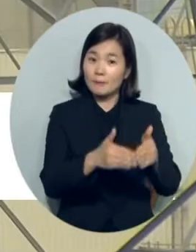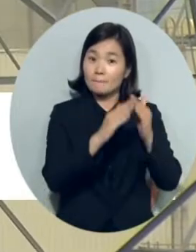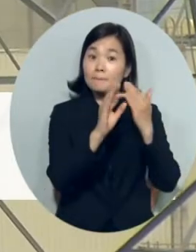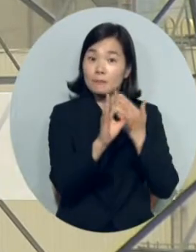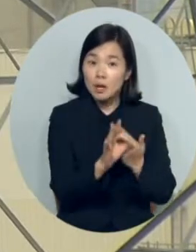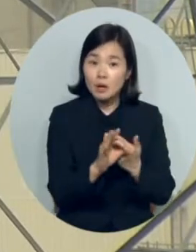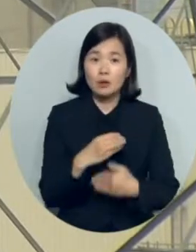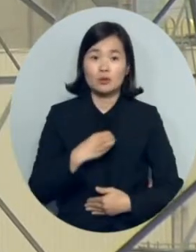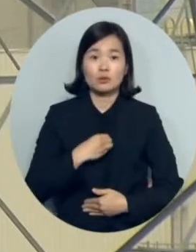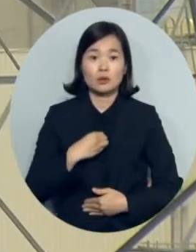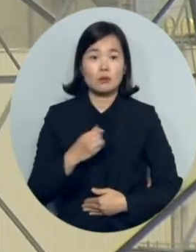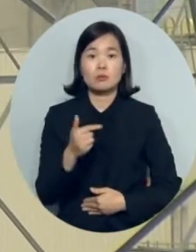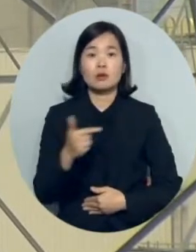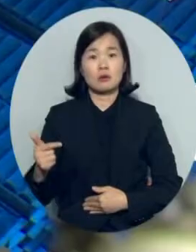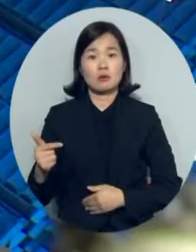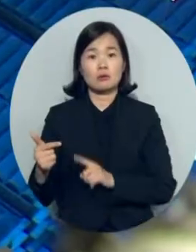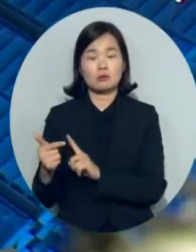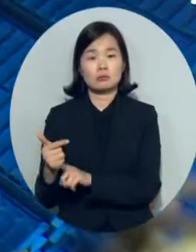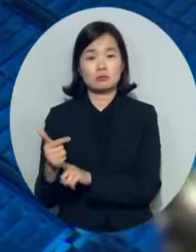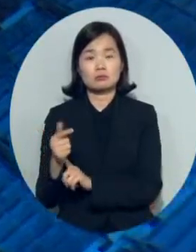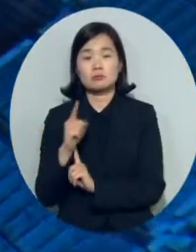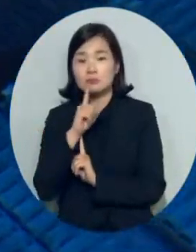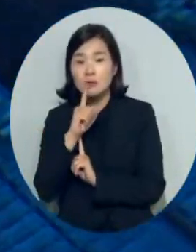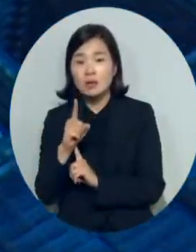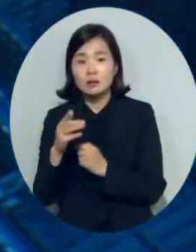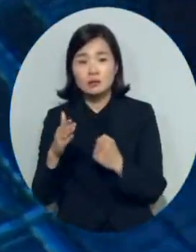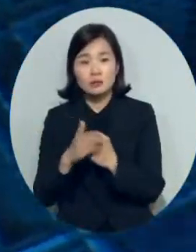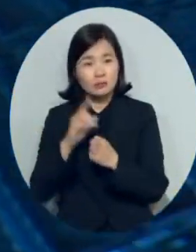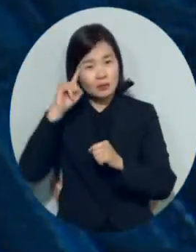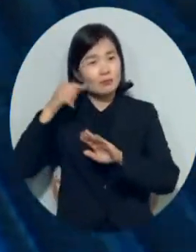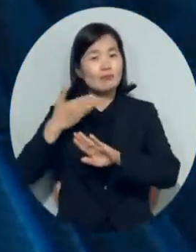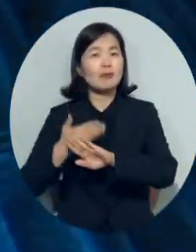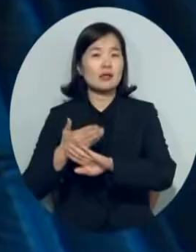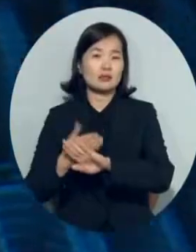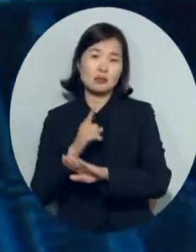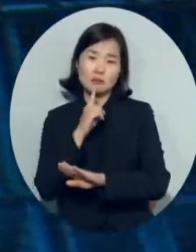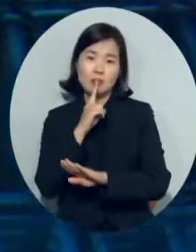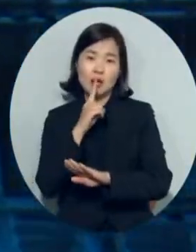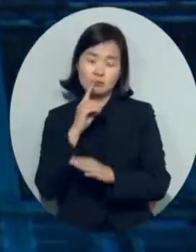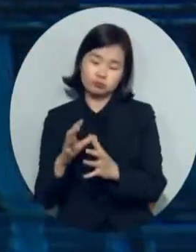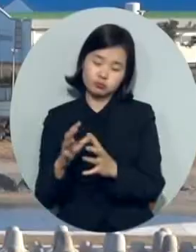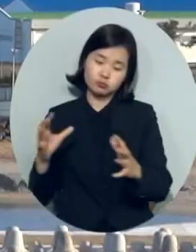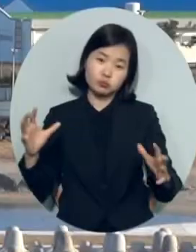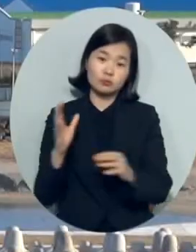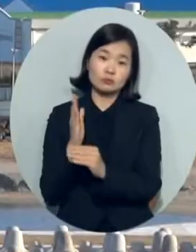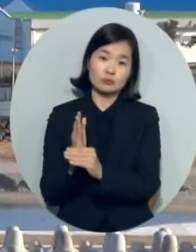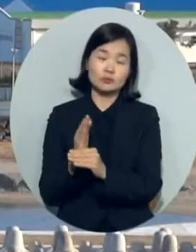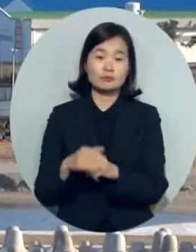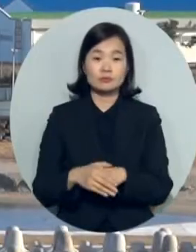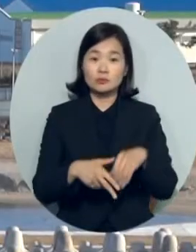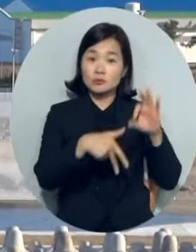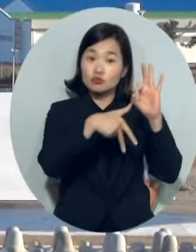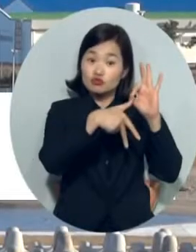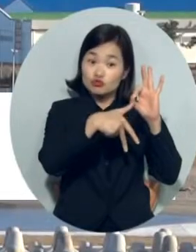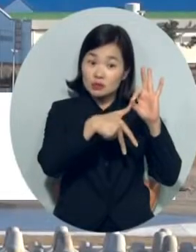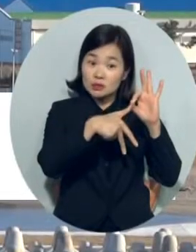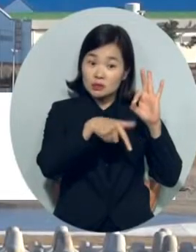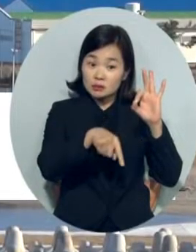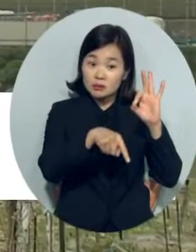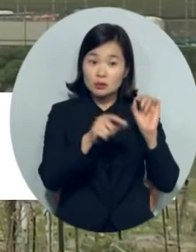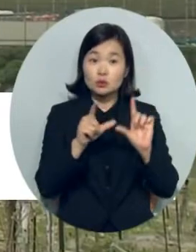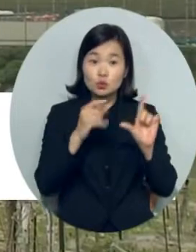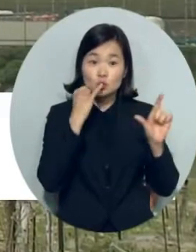위험은 더욱 가중될 수밖에 없다 며 반대의 목소리가 나오고 있습니다 우울증을 형태에서 애통해